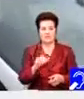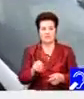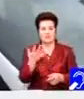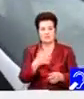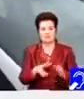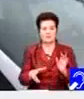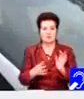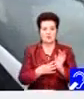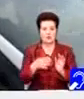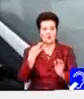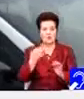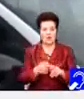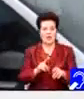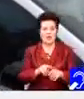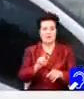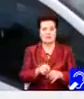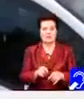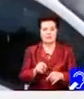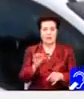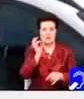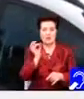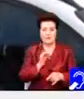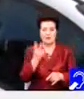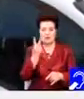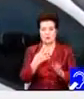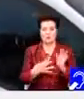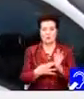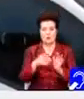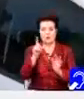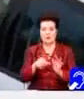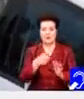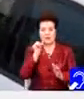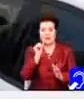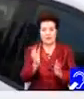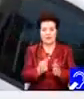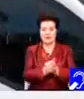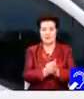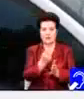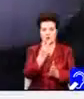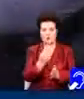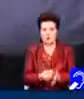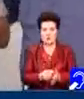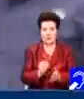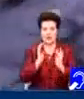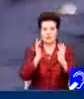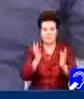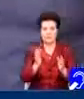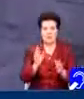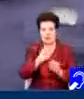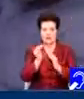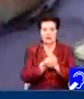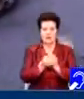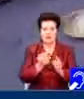ani, suspectat că conducea spre Germania 29 de persoane. A fost prins ieri după ce s-a ascuns două zile în pădure. Miercuri, poliția